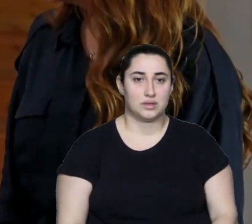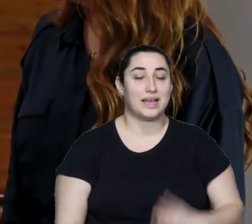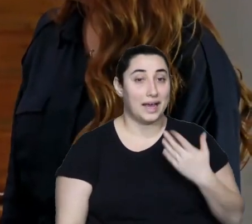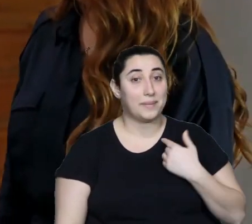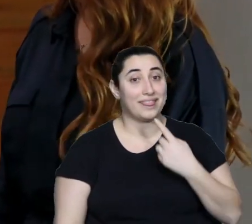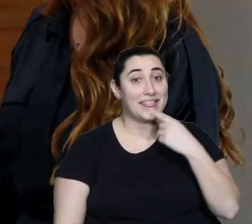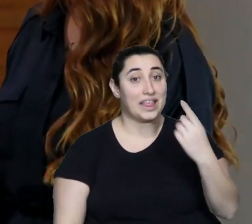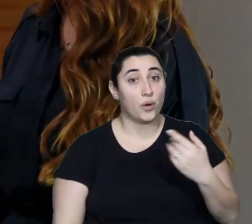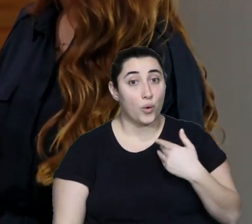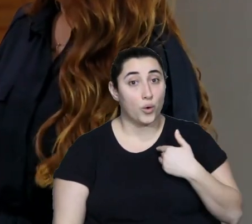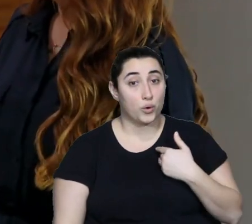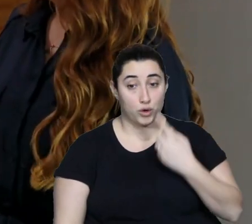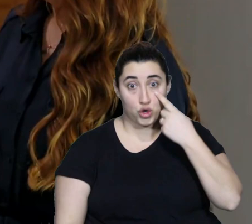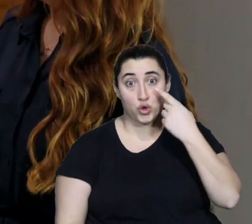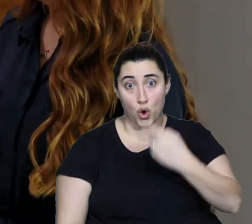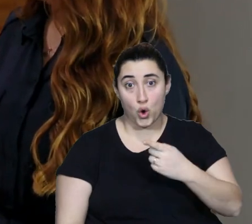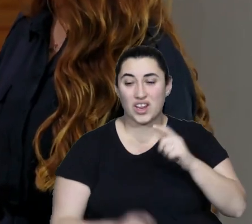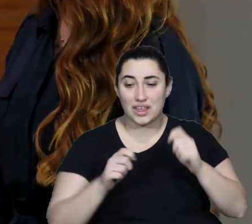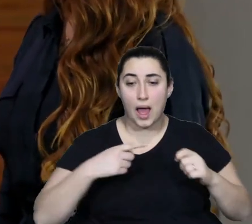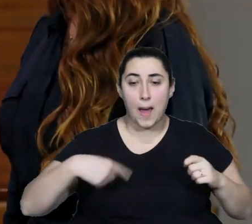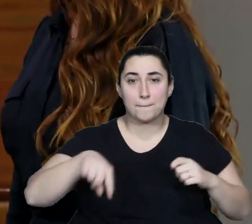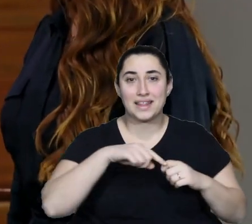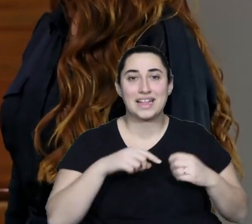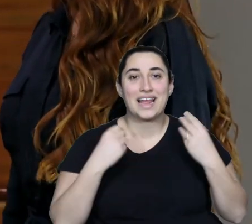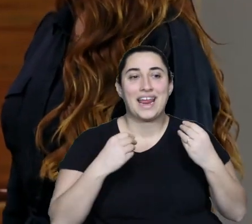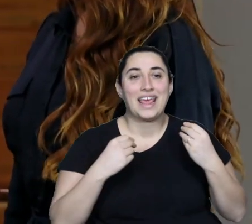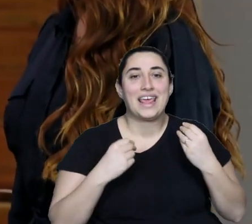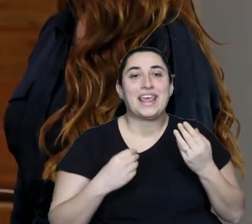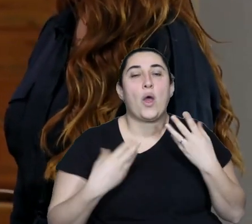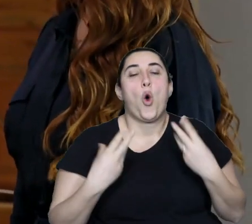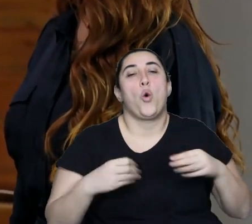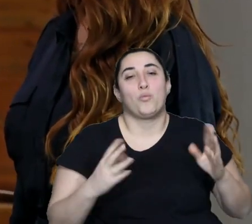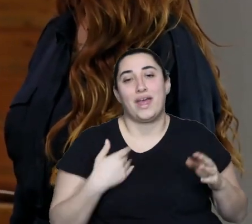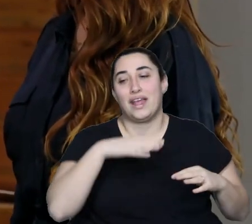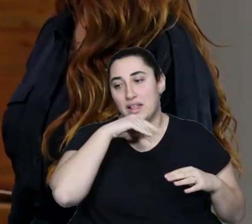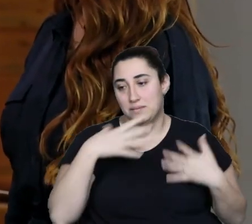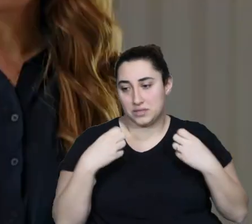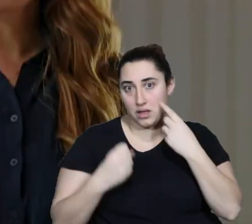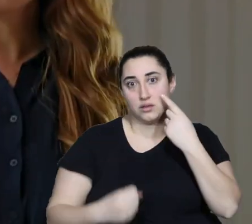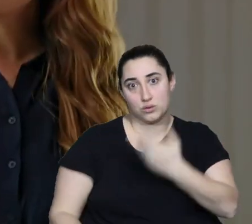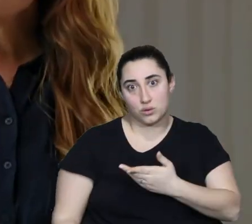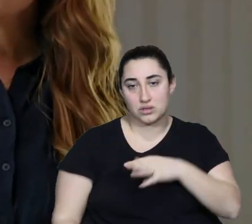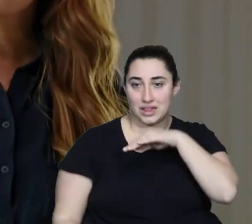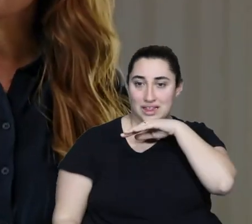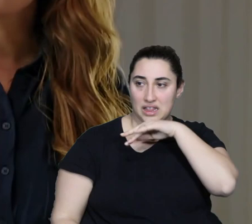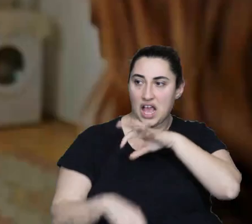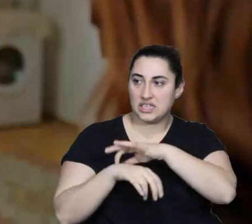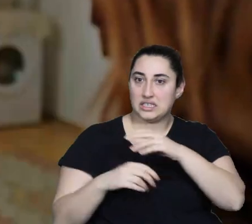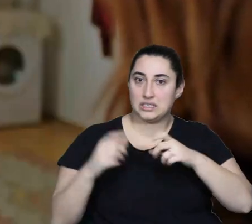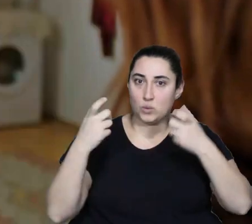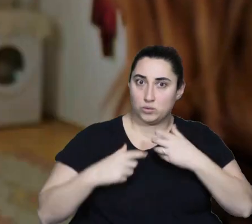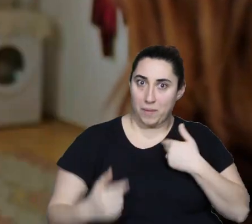Yani diyorum ki, gördüğün gibi yaptığın şeyler pek iyi sonuçlar vermiyor. Dedemin hali ortada. Dedeni ben mi hasta